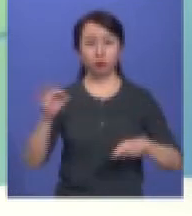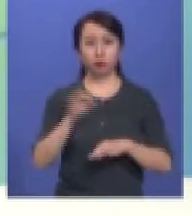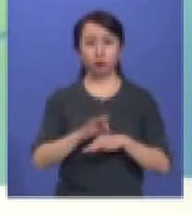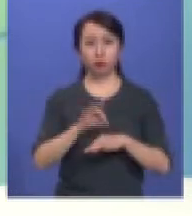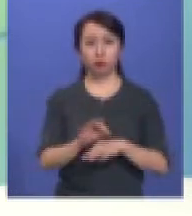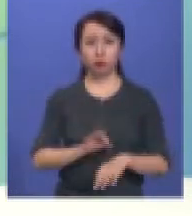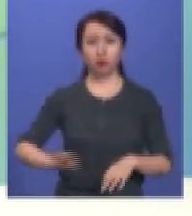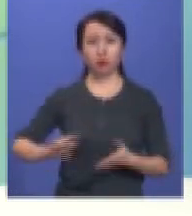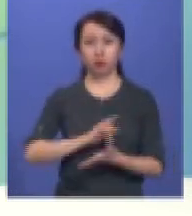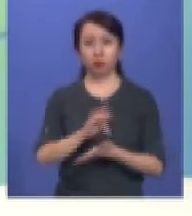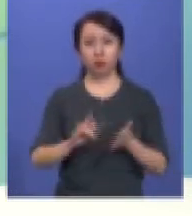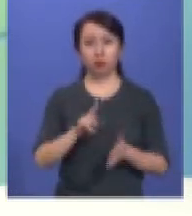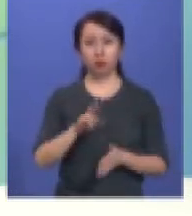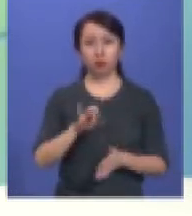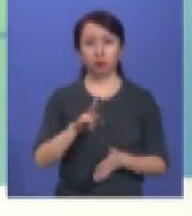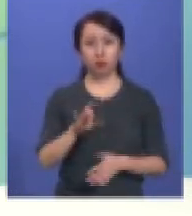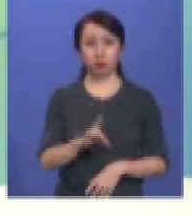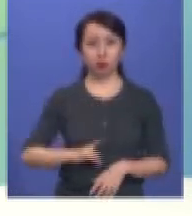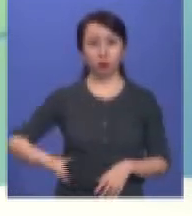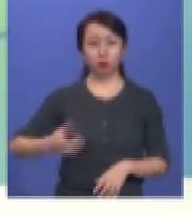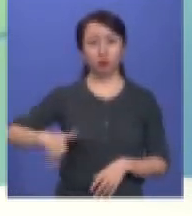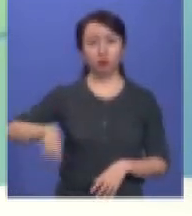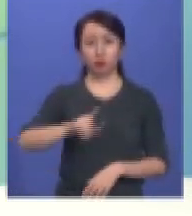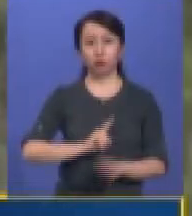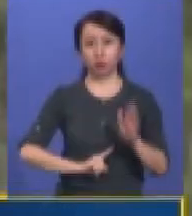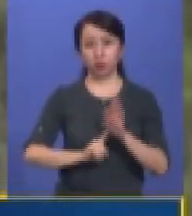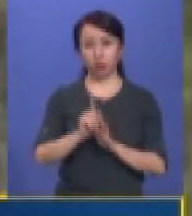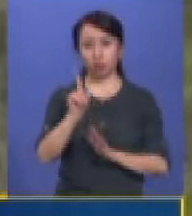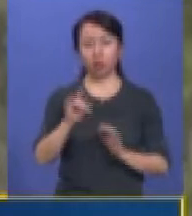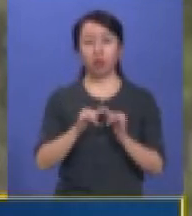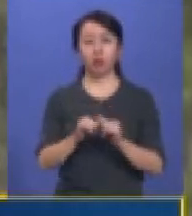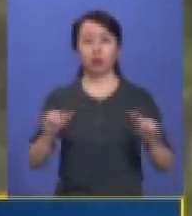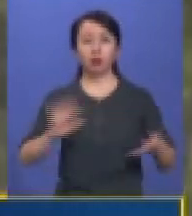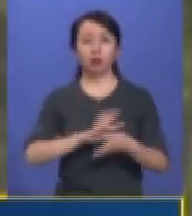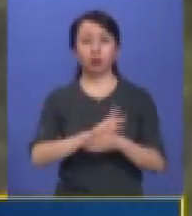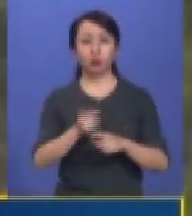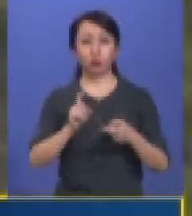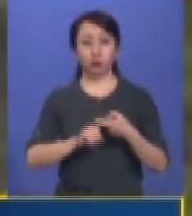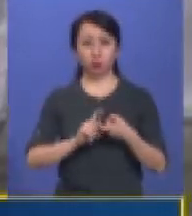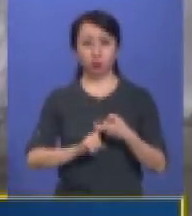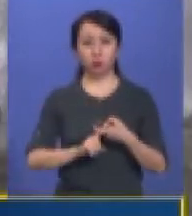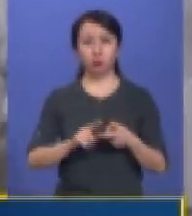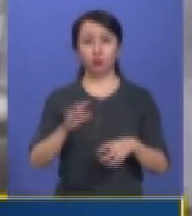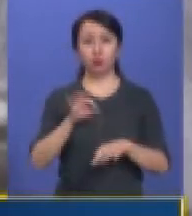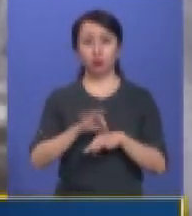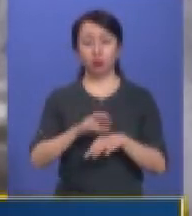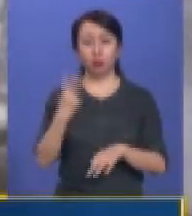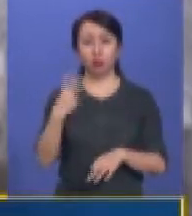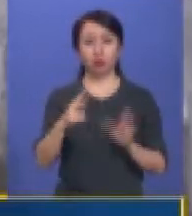всего больных выявляют в областном центре и Кызылжарском районе. Всего с начала распространения коронавирусной инфекции вирусом